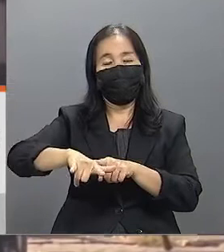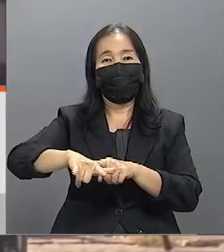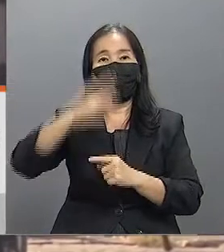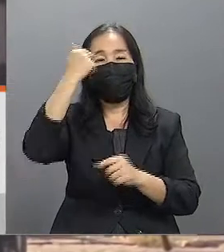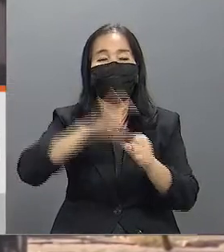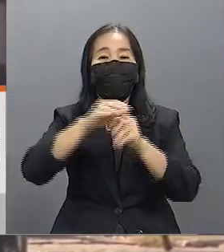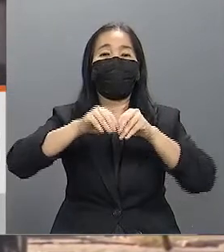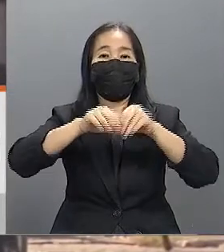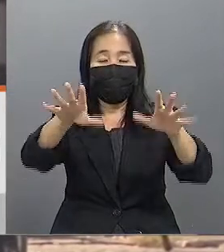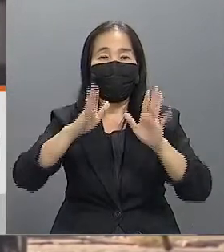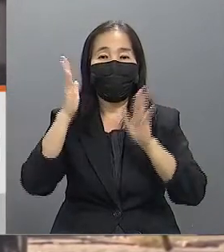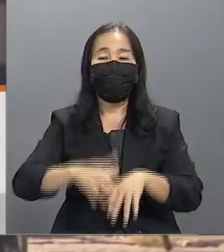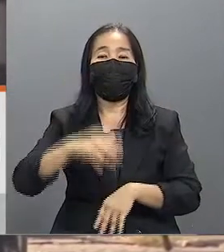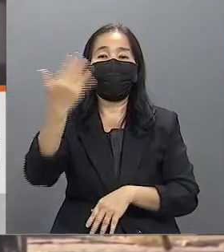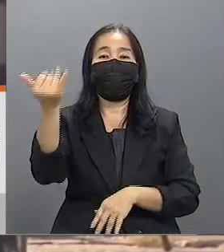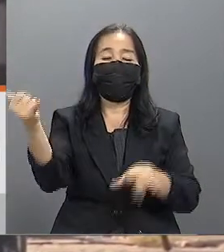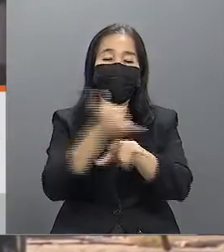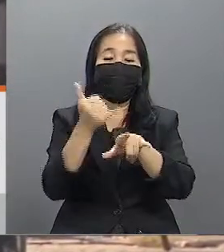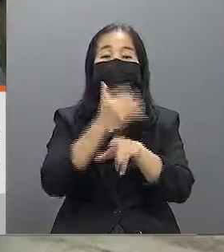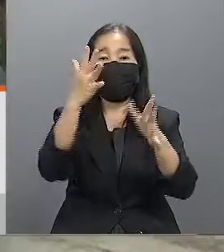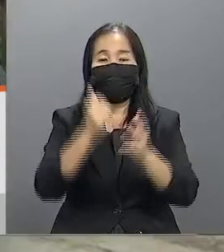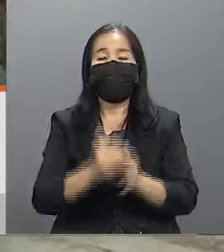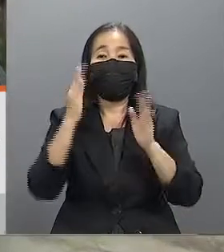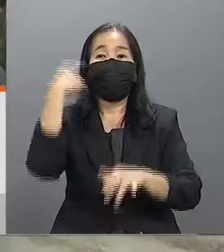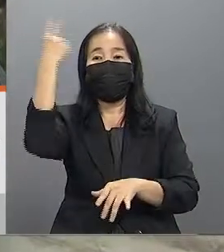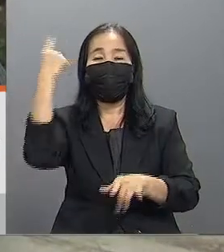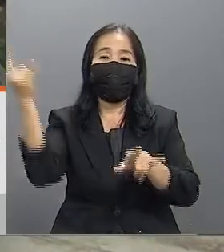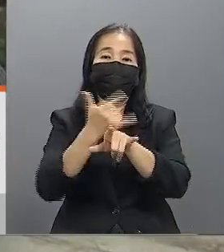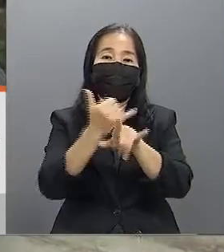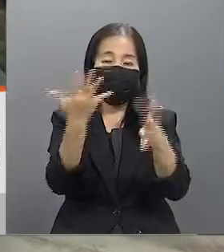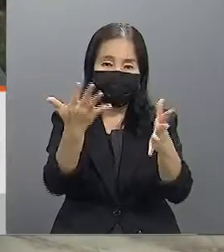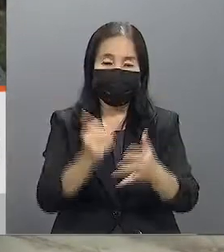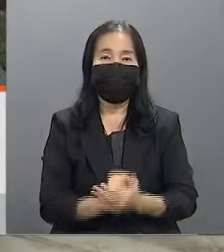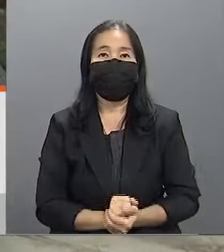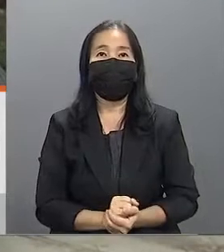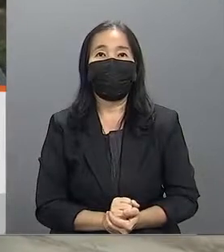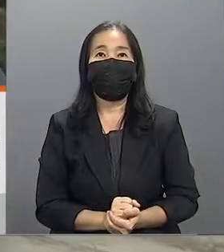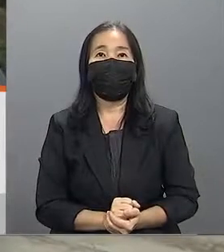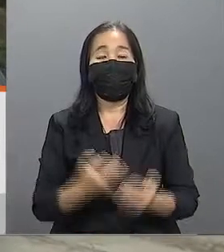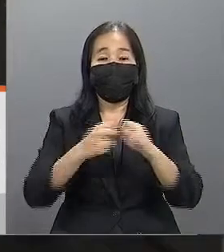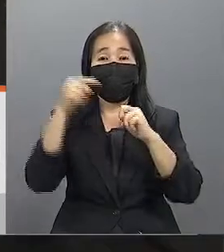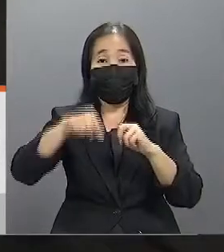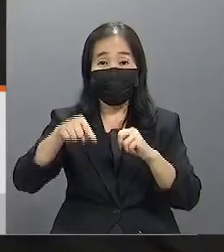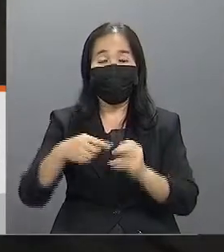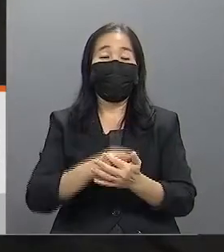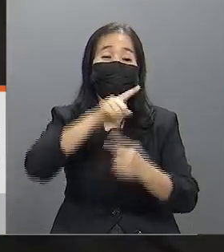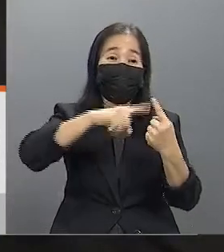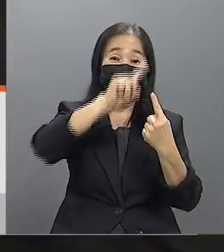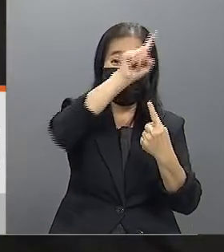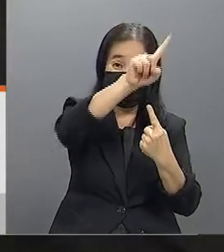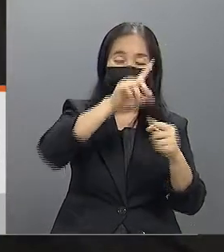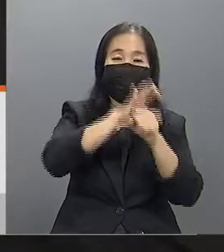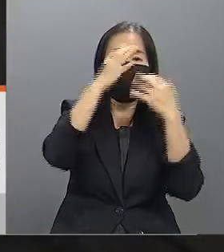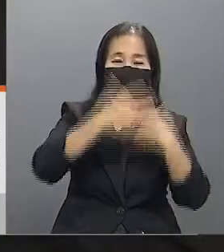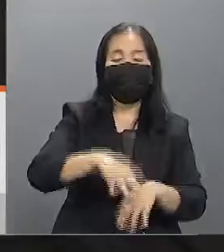มีลูกค้าโดยเฉพาะนักท่องเที่ยวเขียนโดยผลกระทบแล้วตั้งแต่รอบแรกแต่ละรอบที่ 3นี้